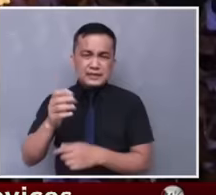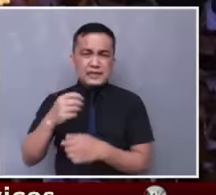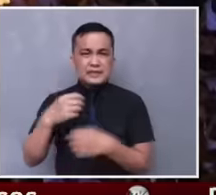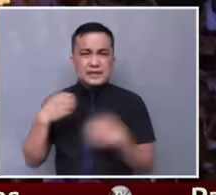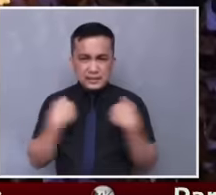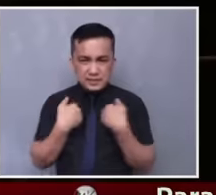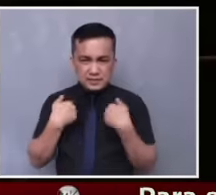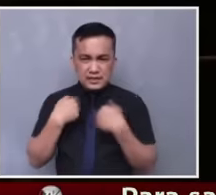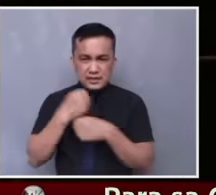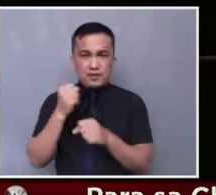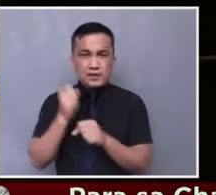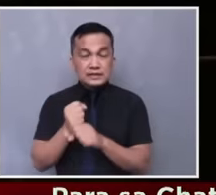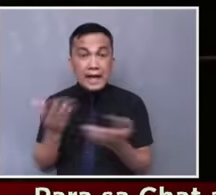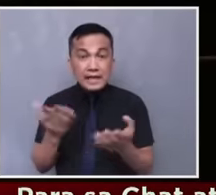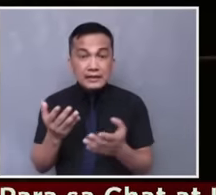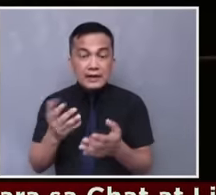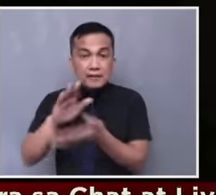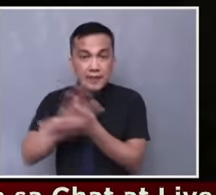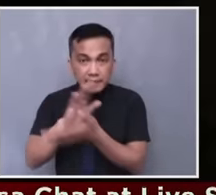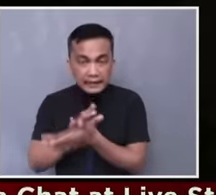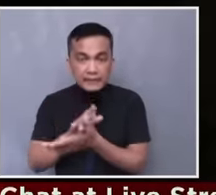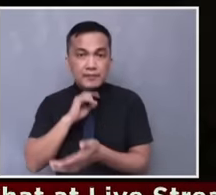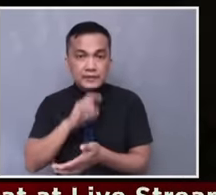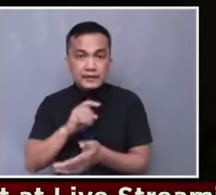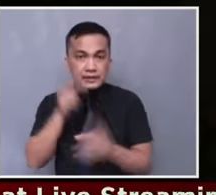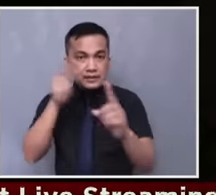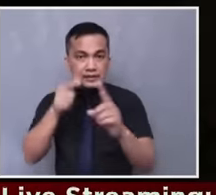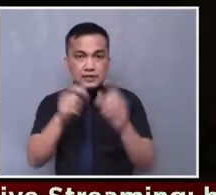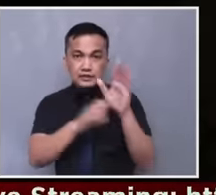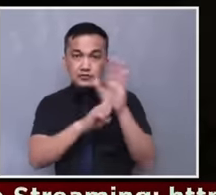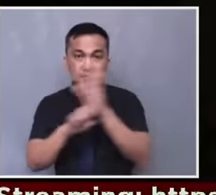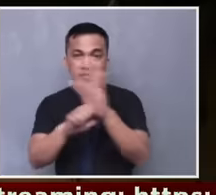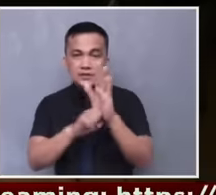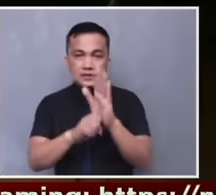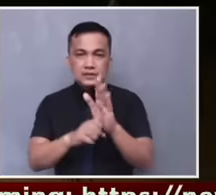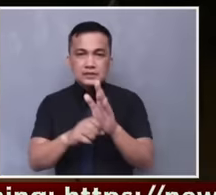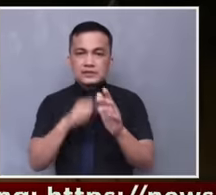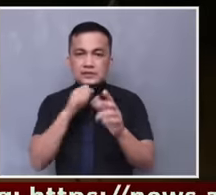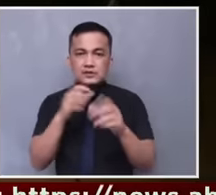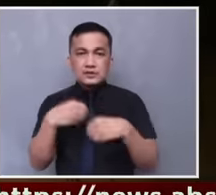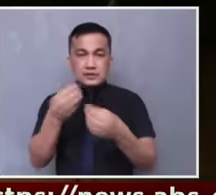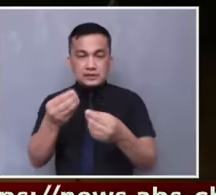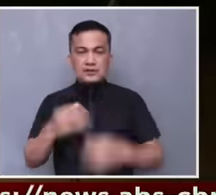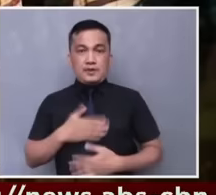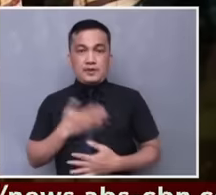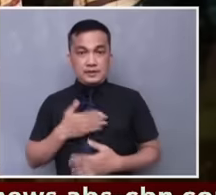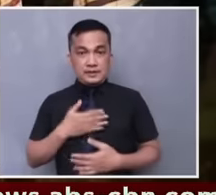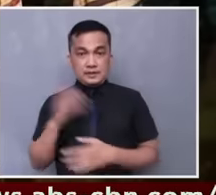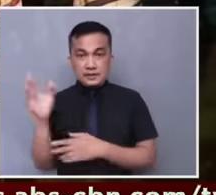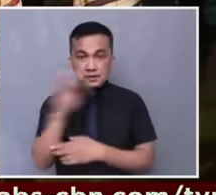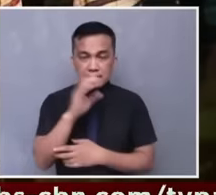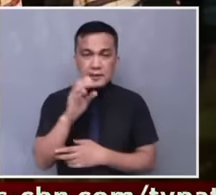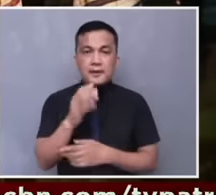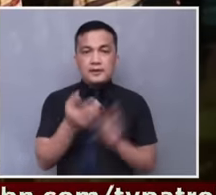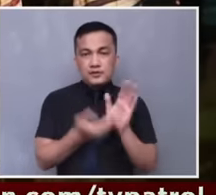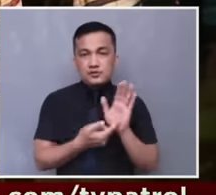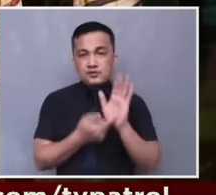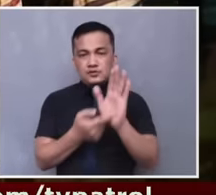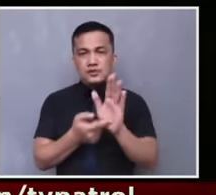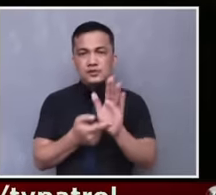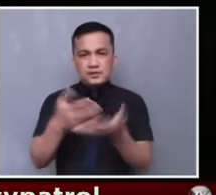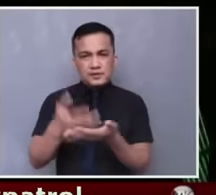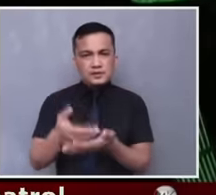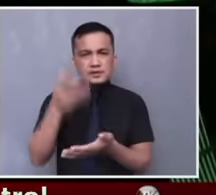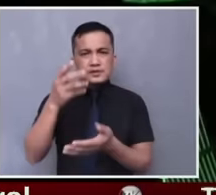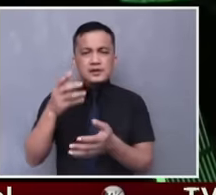metal. Target ng exhibition, hindi lang ang magpasaya ngayong Pasko, kundi ipakita rin ang mayamang